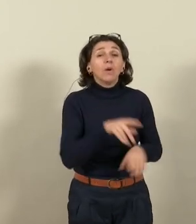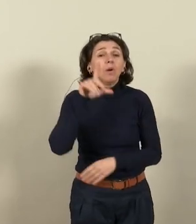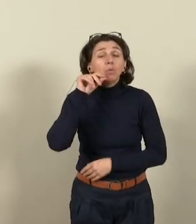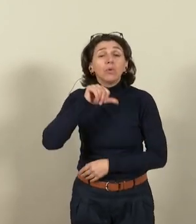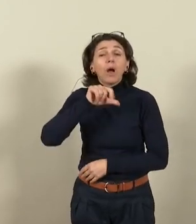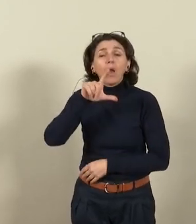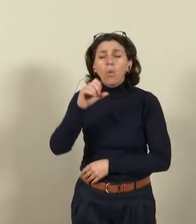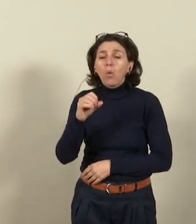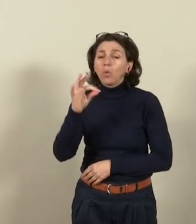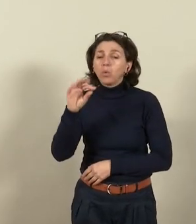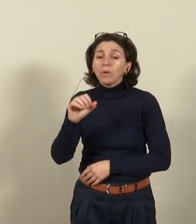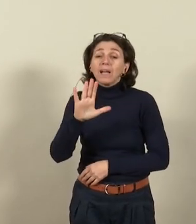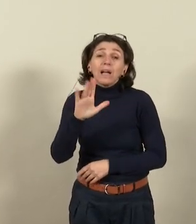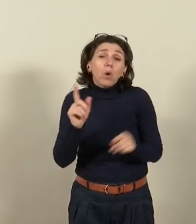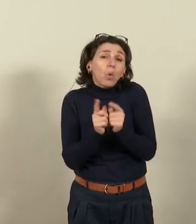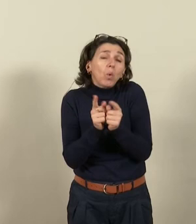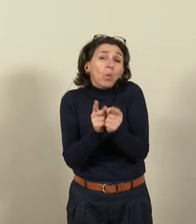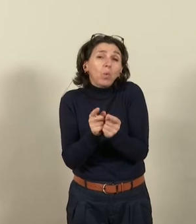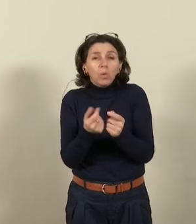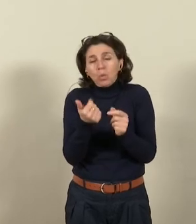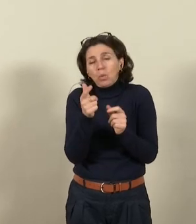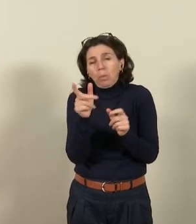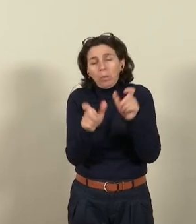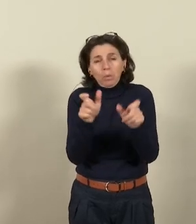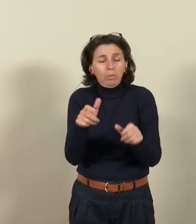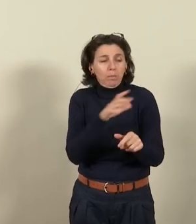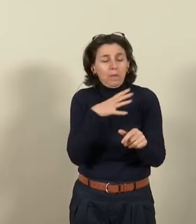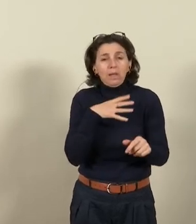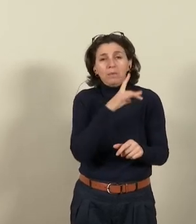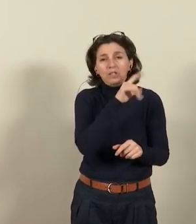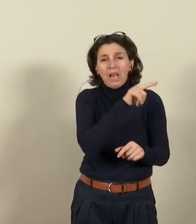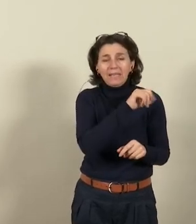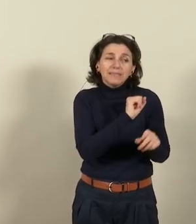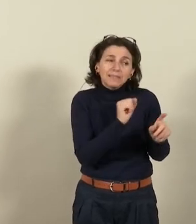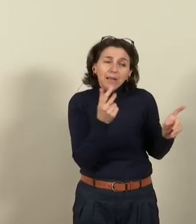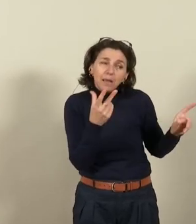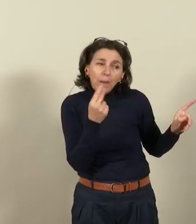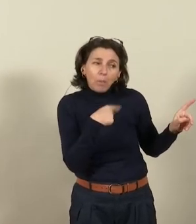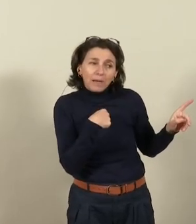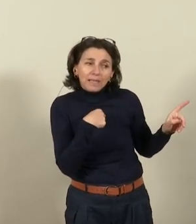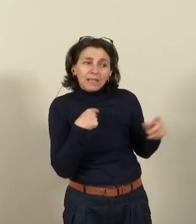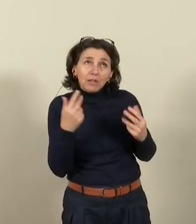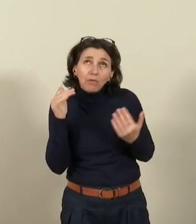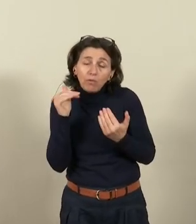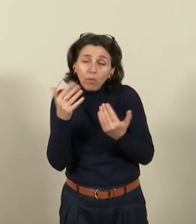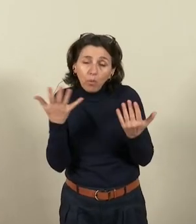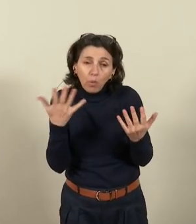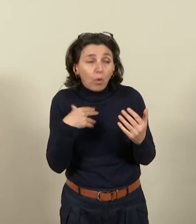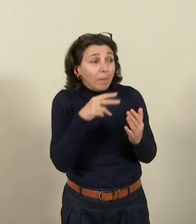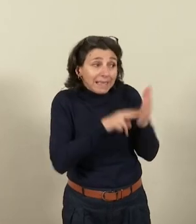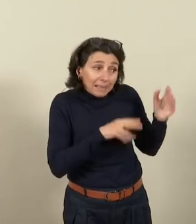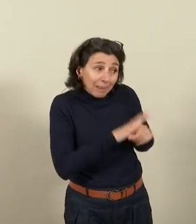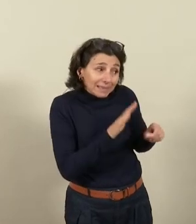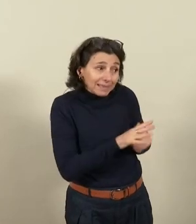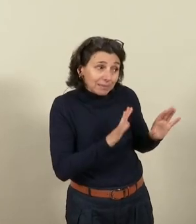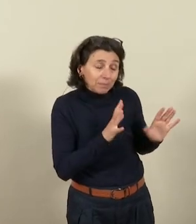monsieur le Maire juste quelques mots puisque madame Chalas a je pense a pas compris forcément bien notre vœux ou l'a pas peut-être pris le temps de le lire nous nous disons